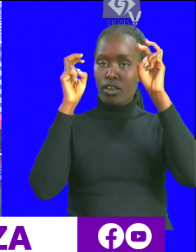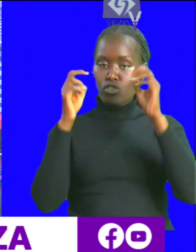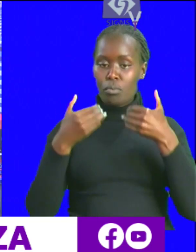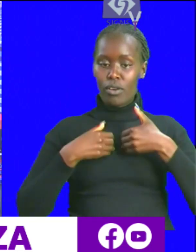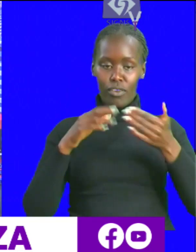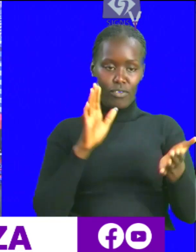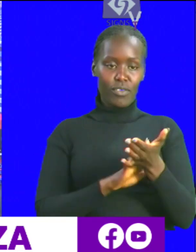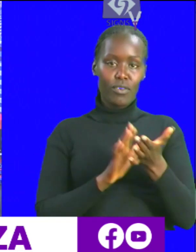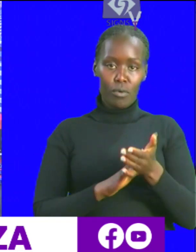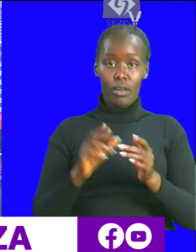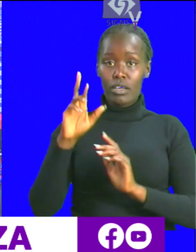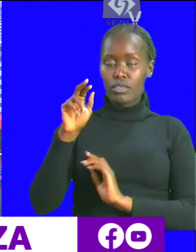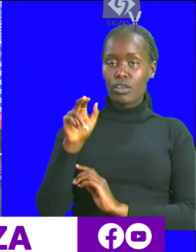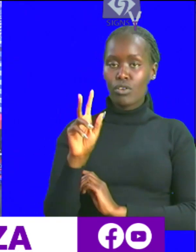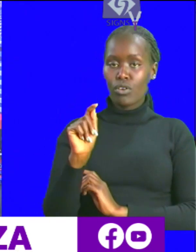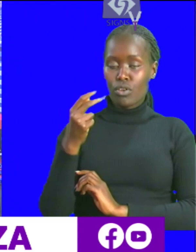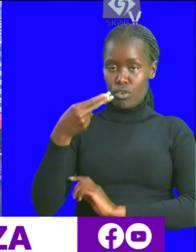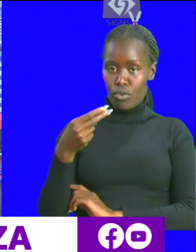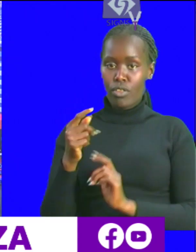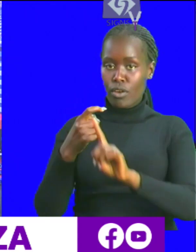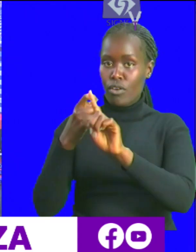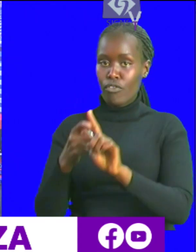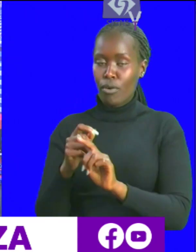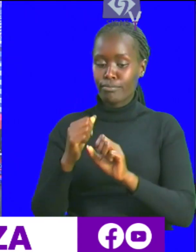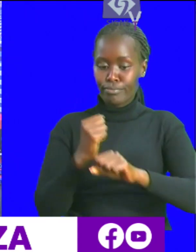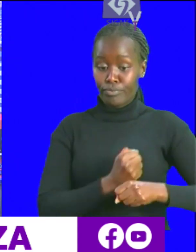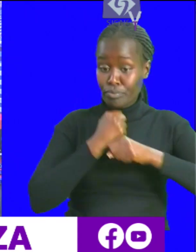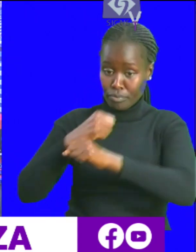he's a priest. Wow, awesome. Congrats manzi.